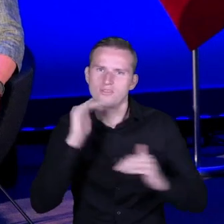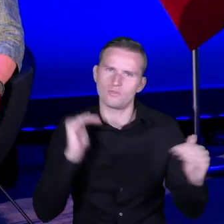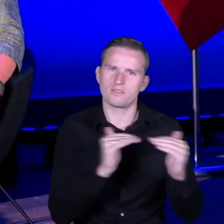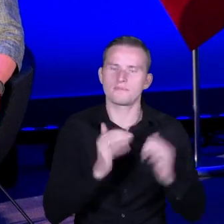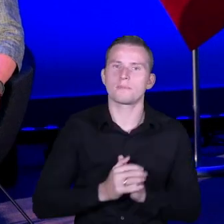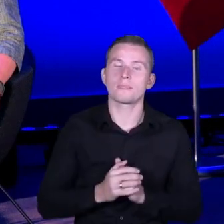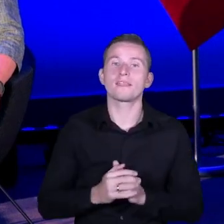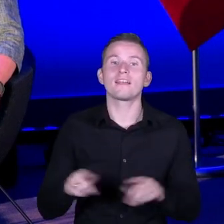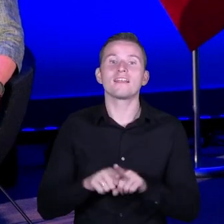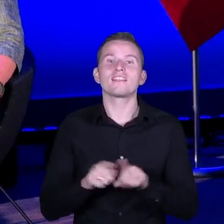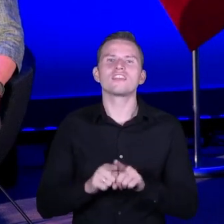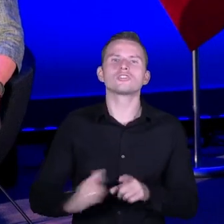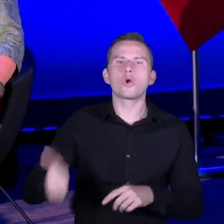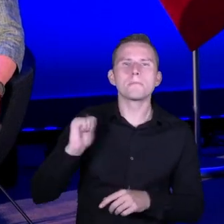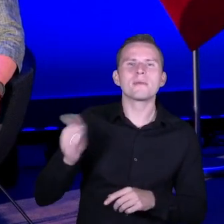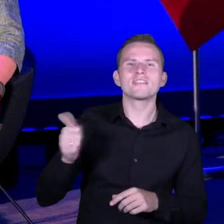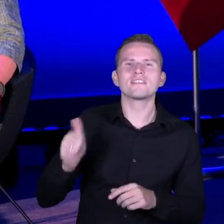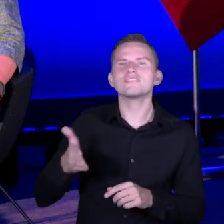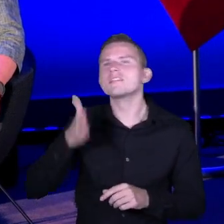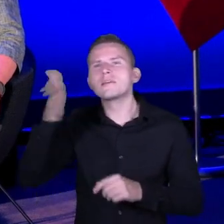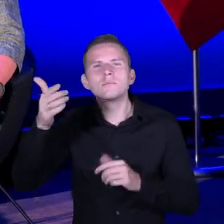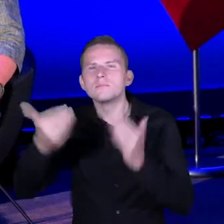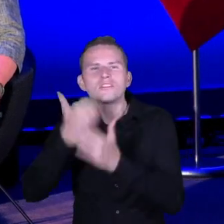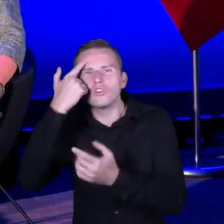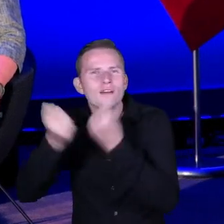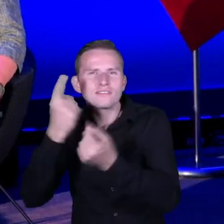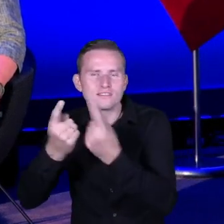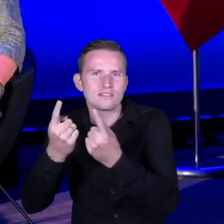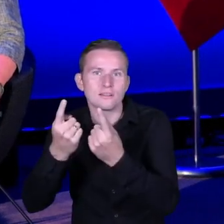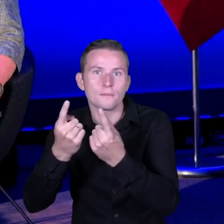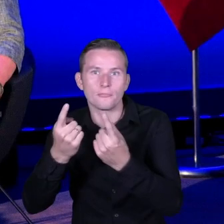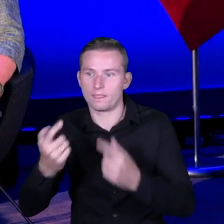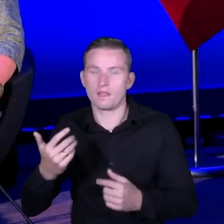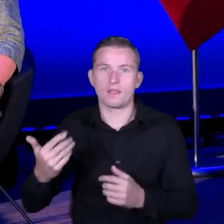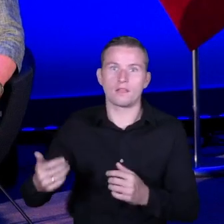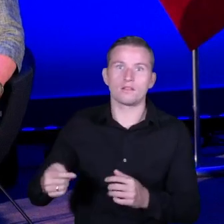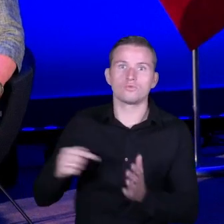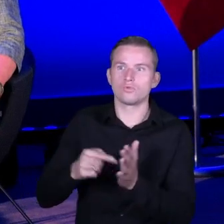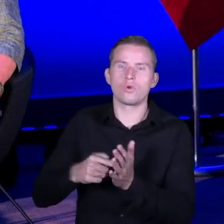kompetencje proinnowacyjne wspierają po prostu realizację celów biznesowych.